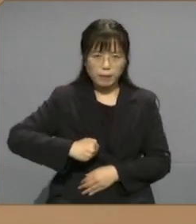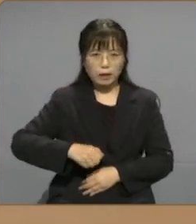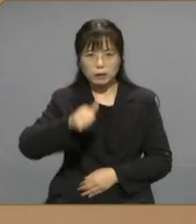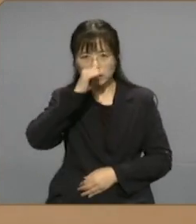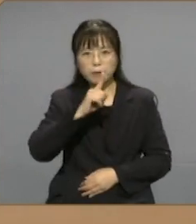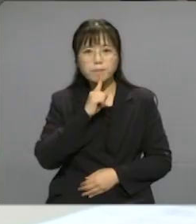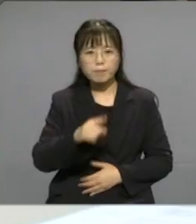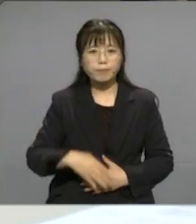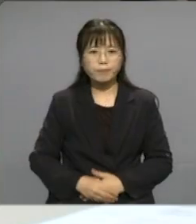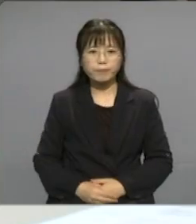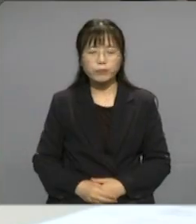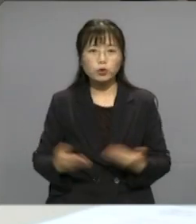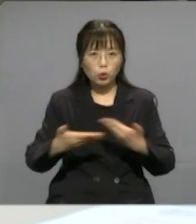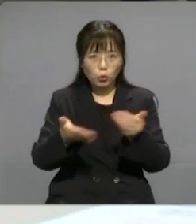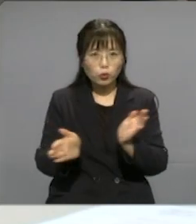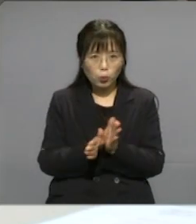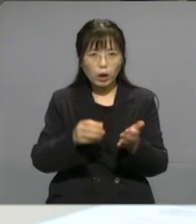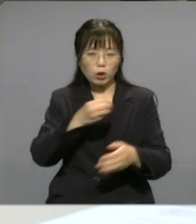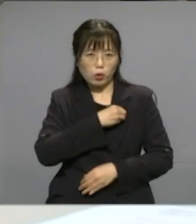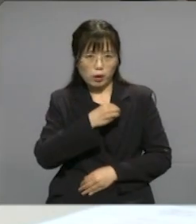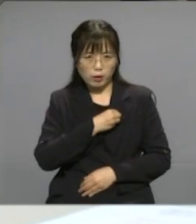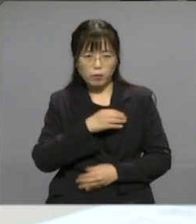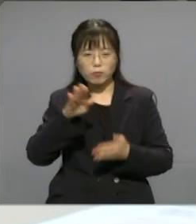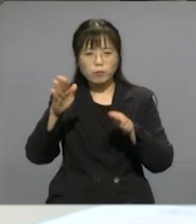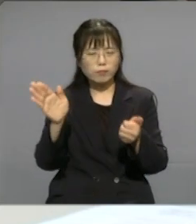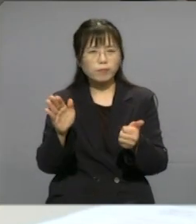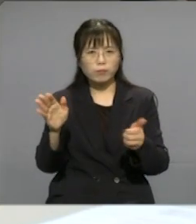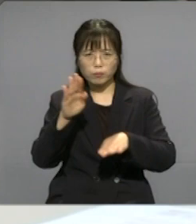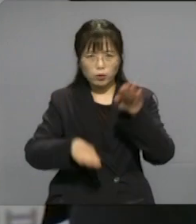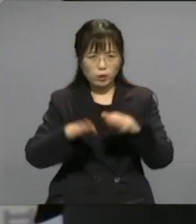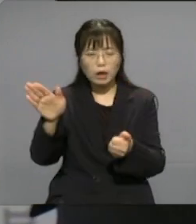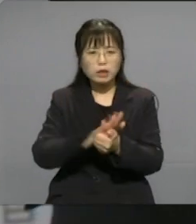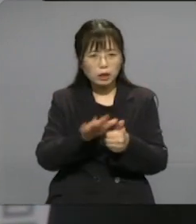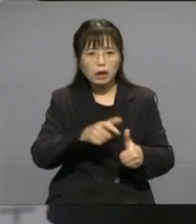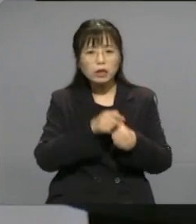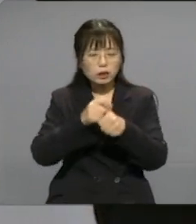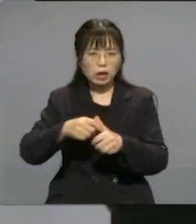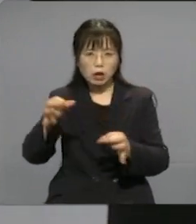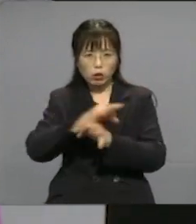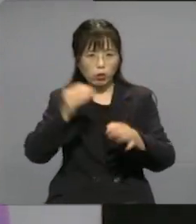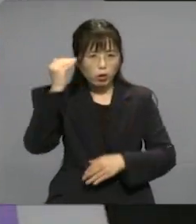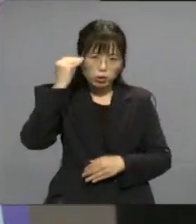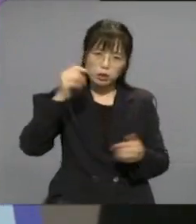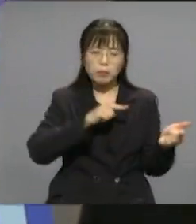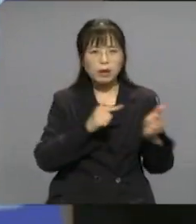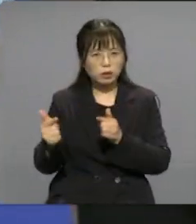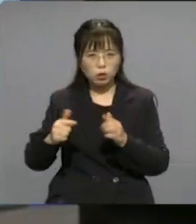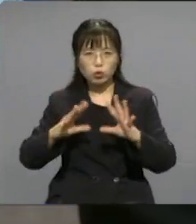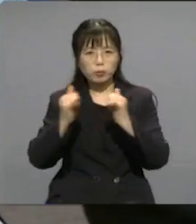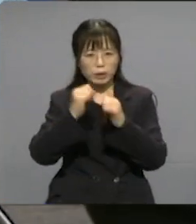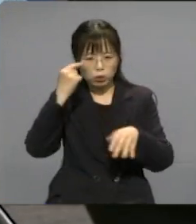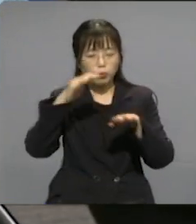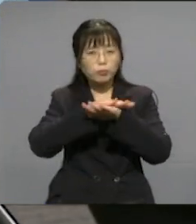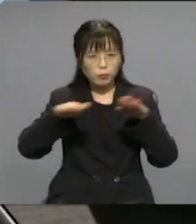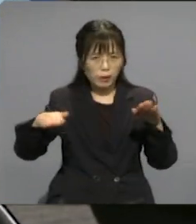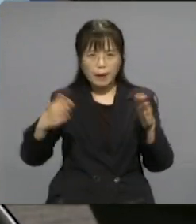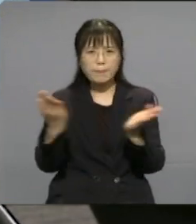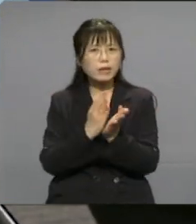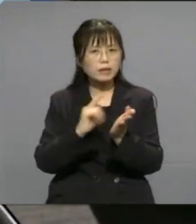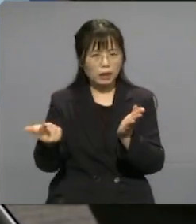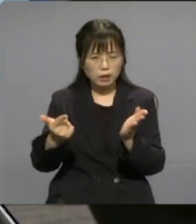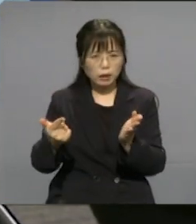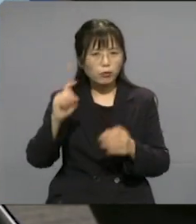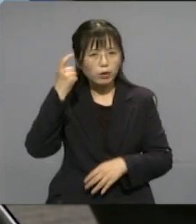확인했습니다. 노조와 조합원에 대한 불공정한 특혜, 인사 경영권 침해 등 국민 눈높이에서